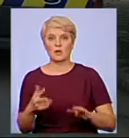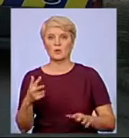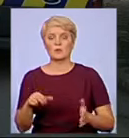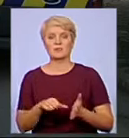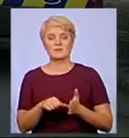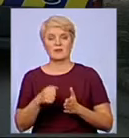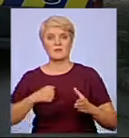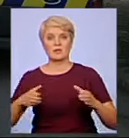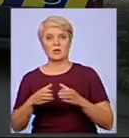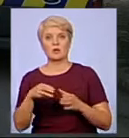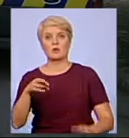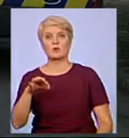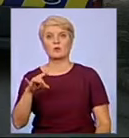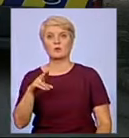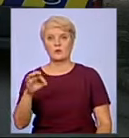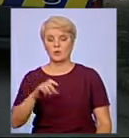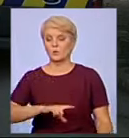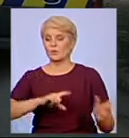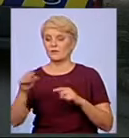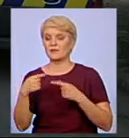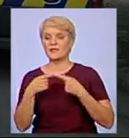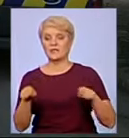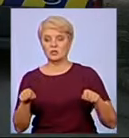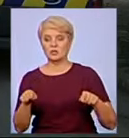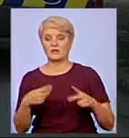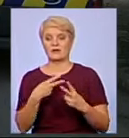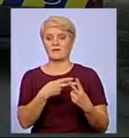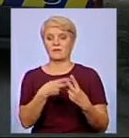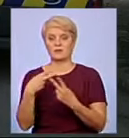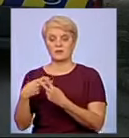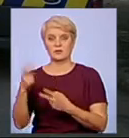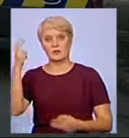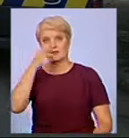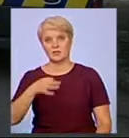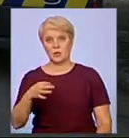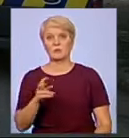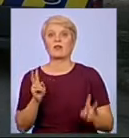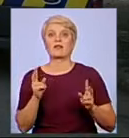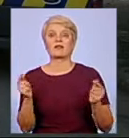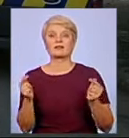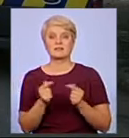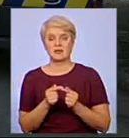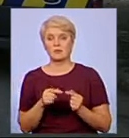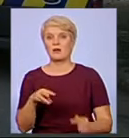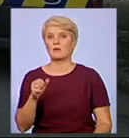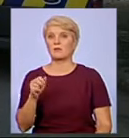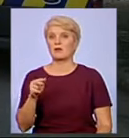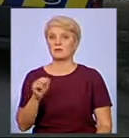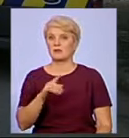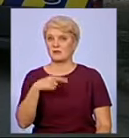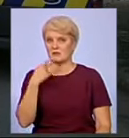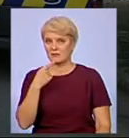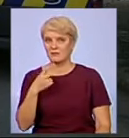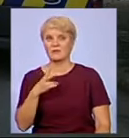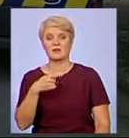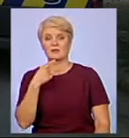батальйону «Торнадо» вивезли в інші виправні заклади Київській області, які саме Юрій Маслак не назвав. Так само він